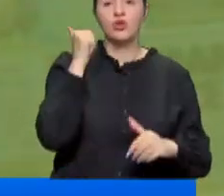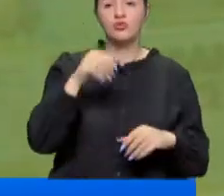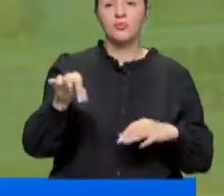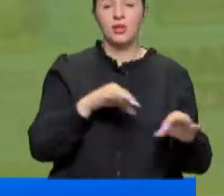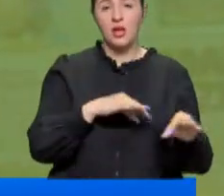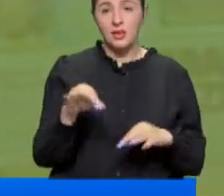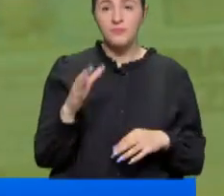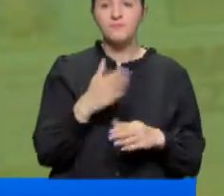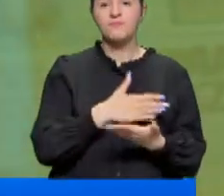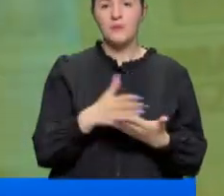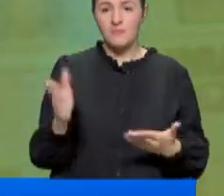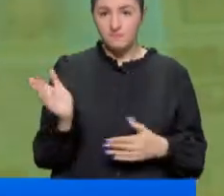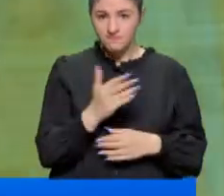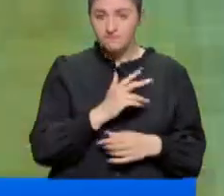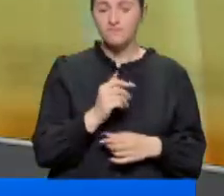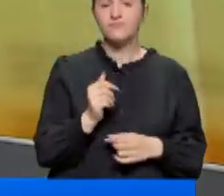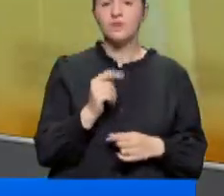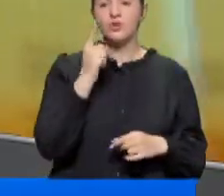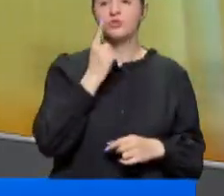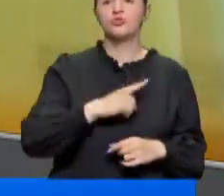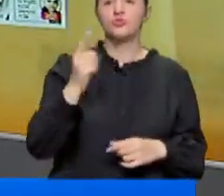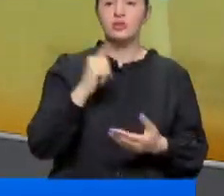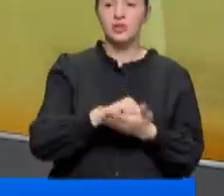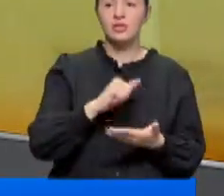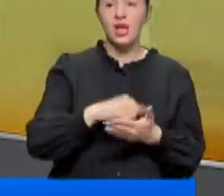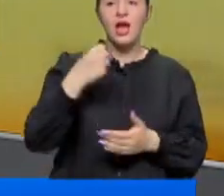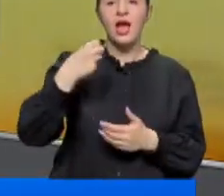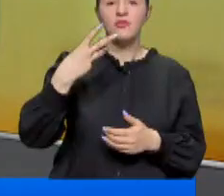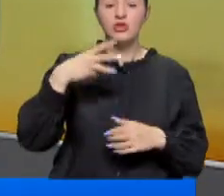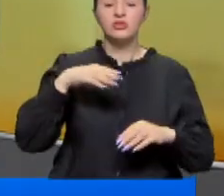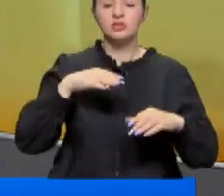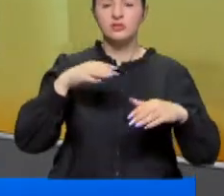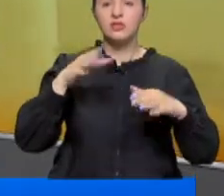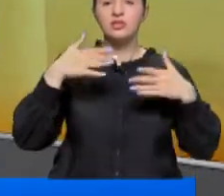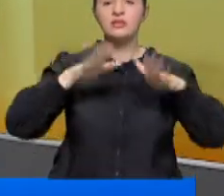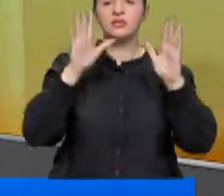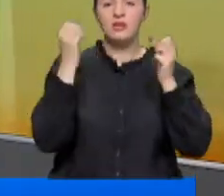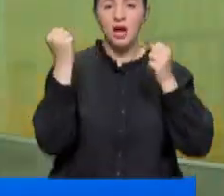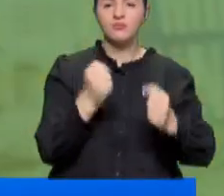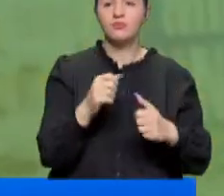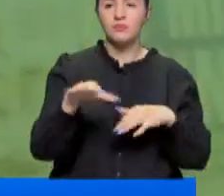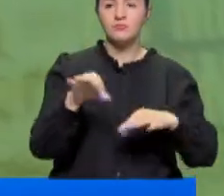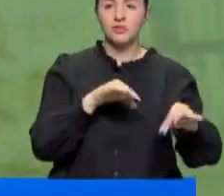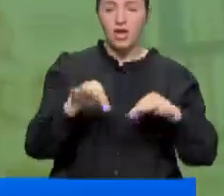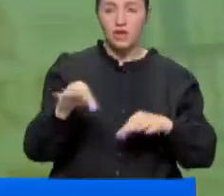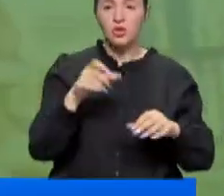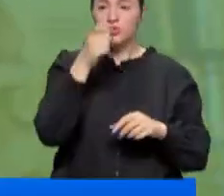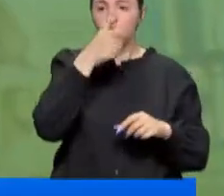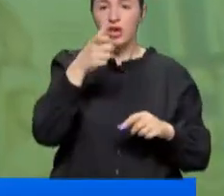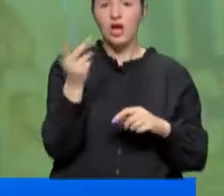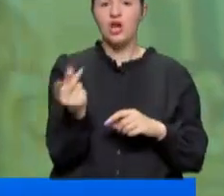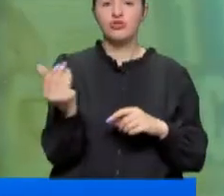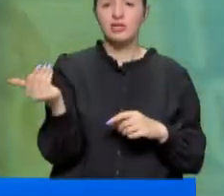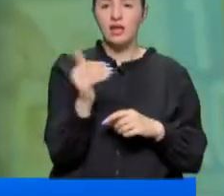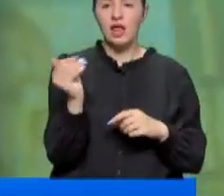dönüş planı devam edelim Cumhuriyet Gazetesi Erdoğan'ın sığınmacı taktiği AKP iktidarı yurda